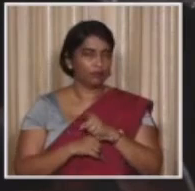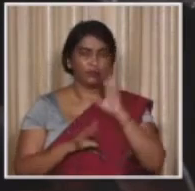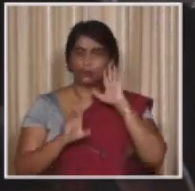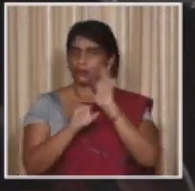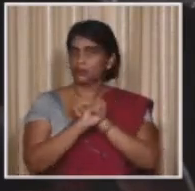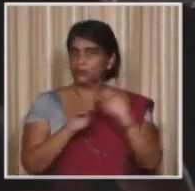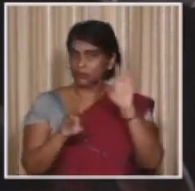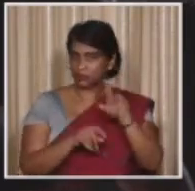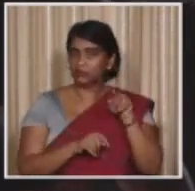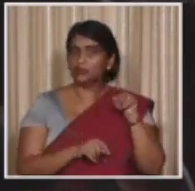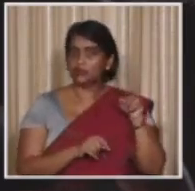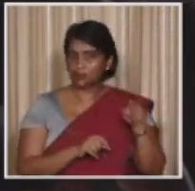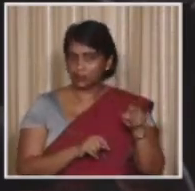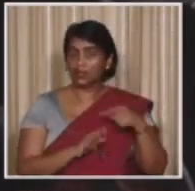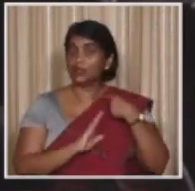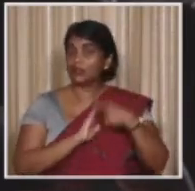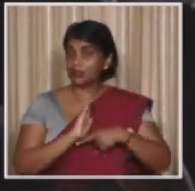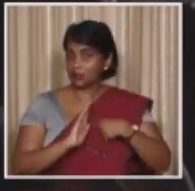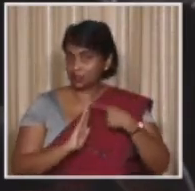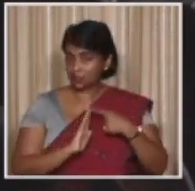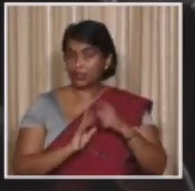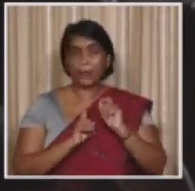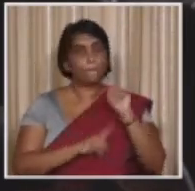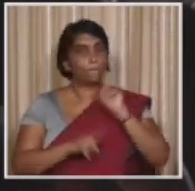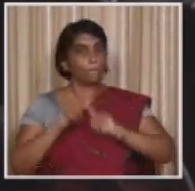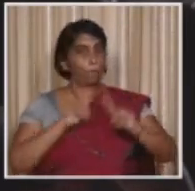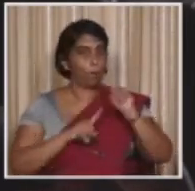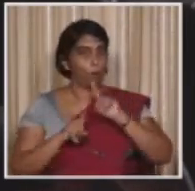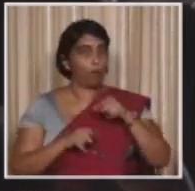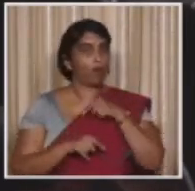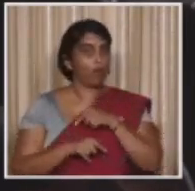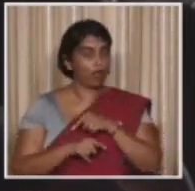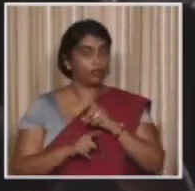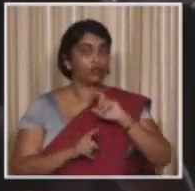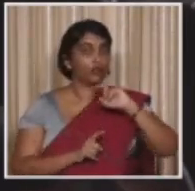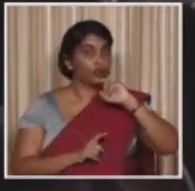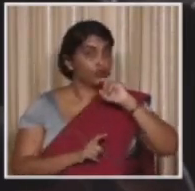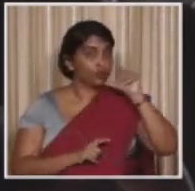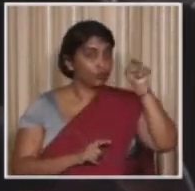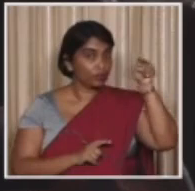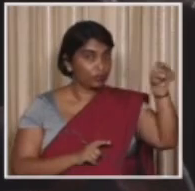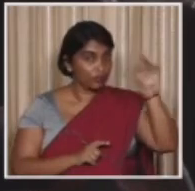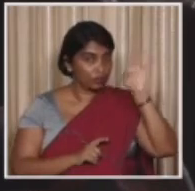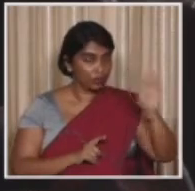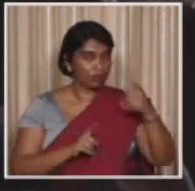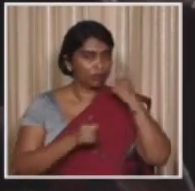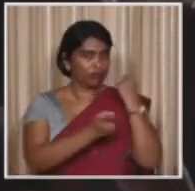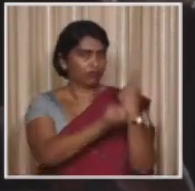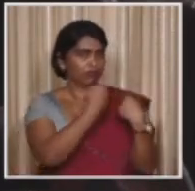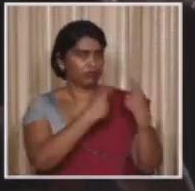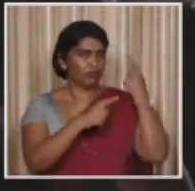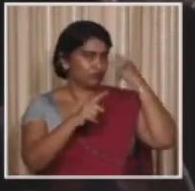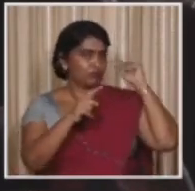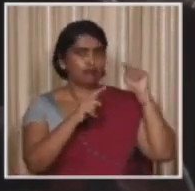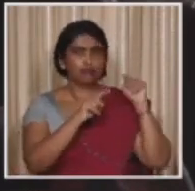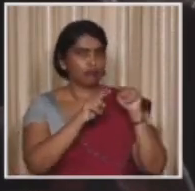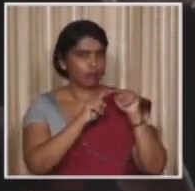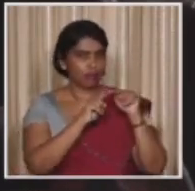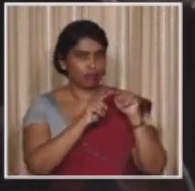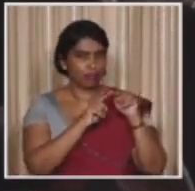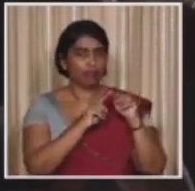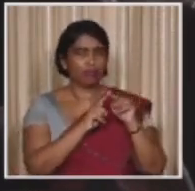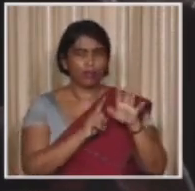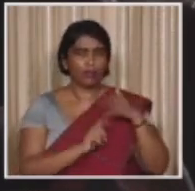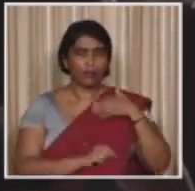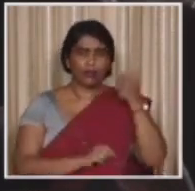නිවේදනයක් නිකුත් කළා මේ රටේ පාර්ලිමේන්තුව විසින් අධිකරණයට සිදු කරන්න හදන ඇඟිලි ගැසීම් පිළිබඳව